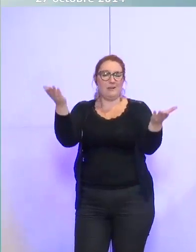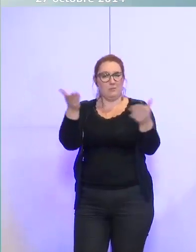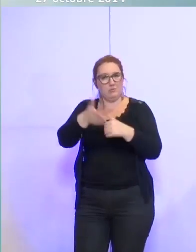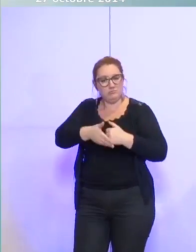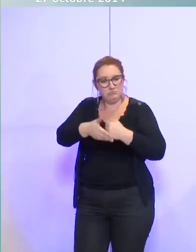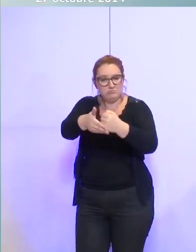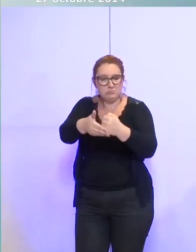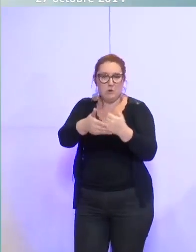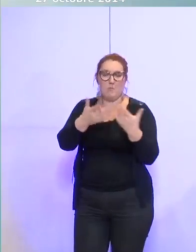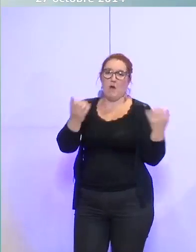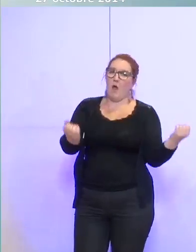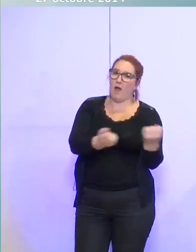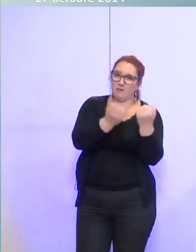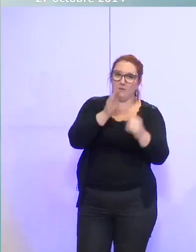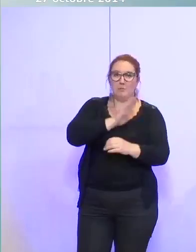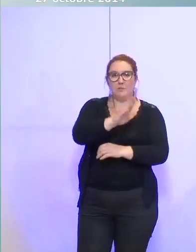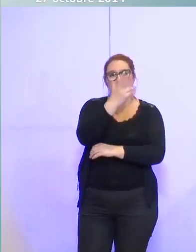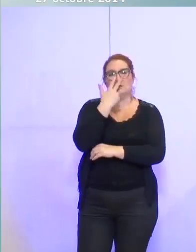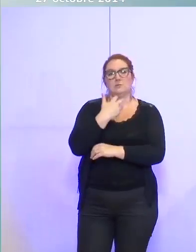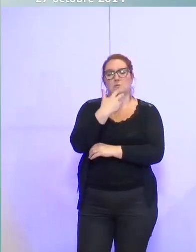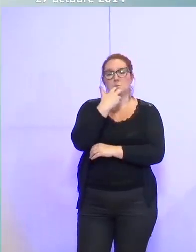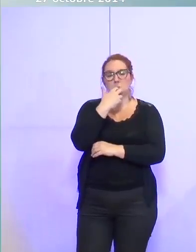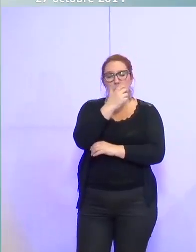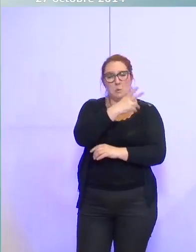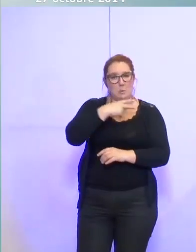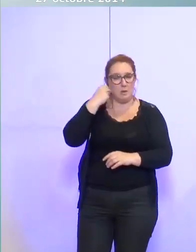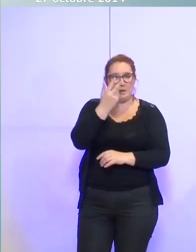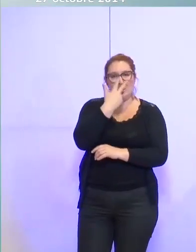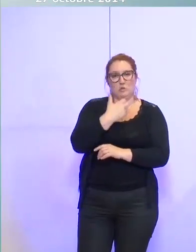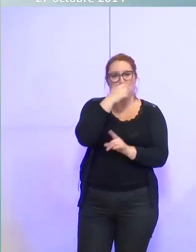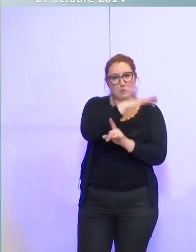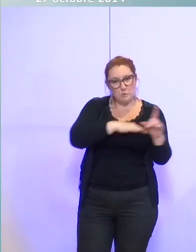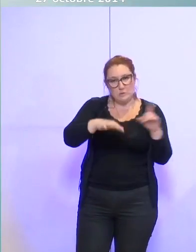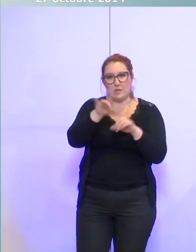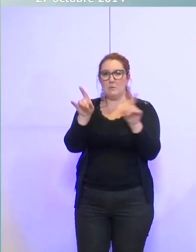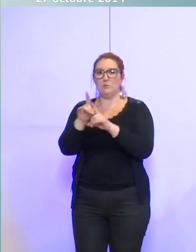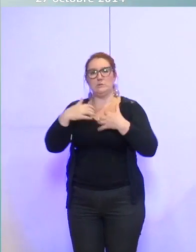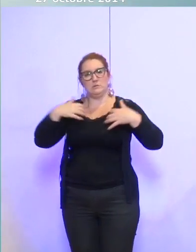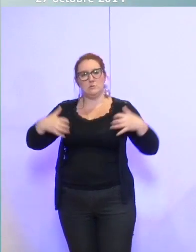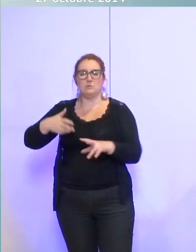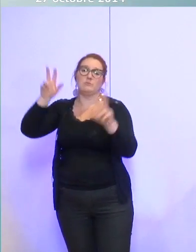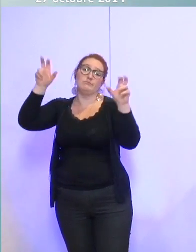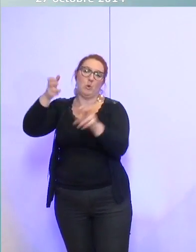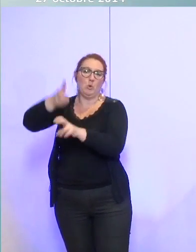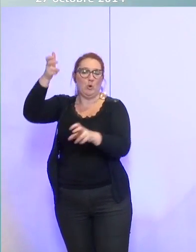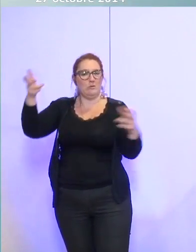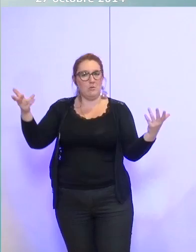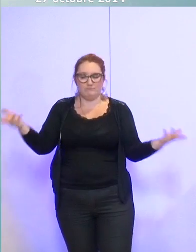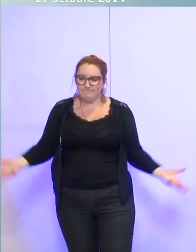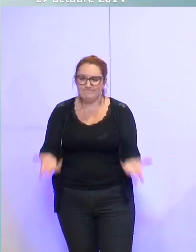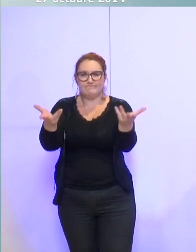les activités liées aux sciences humaines et sociales et les activités dites des sciences dures.